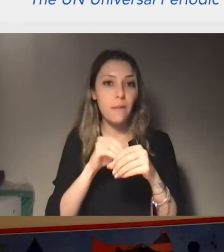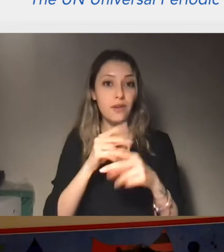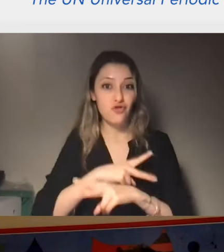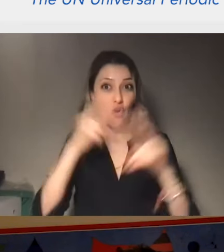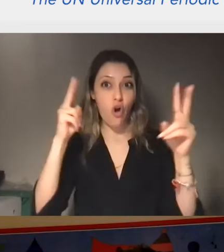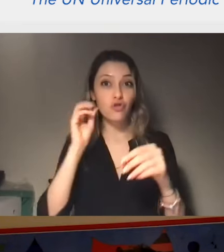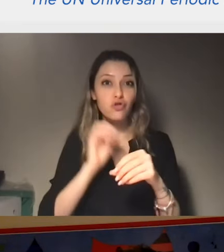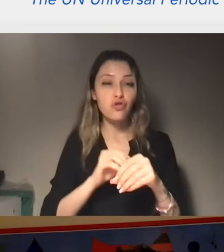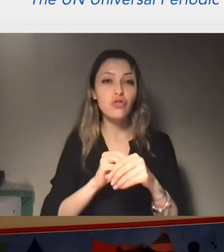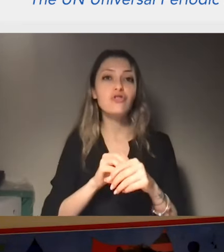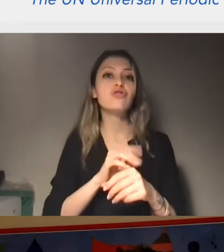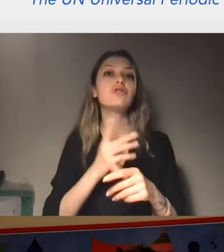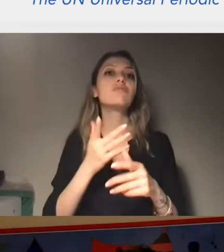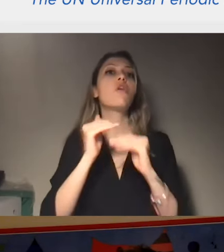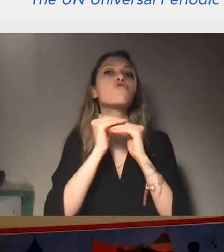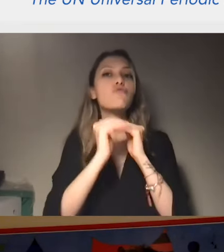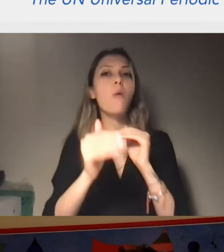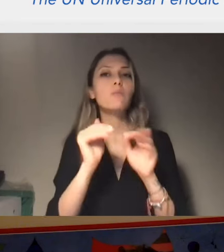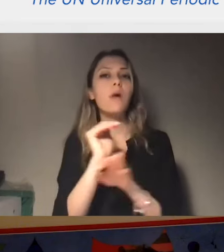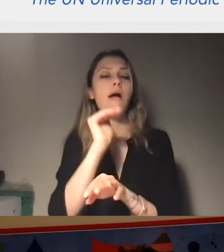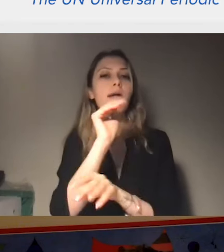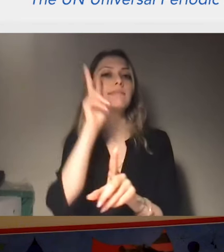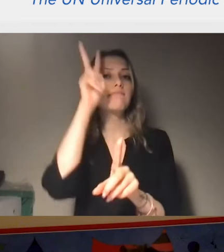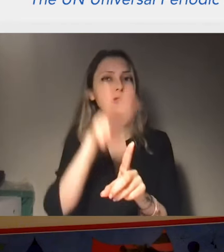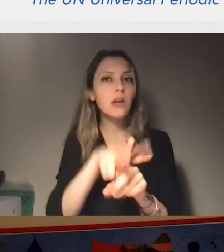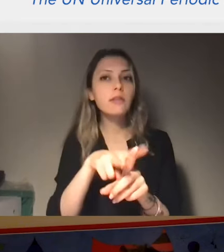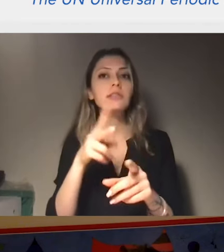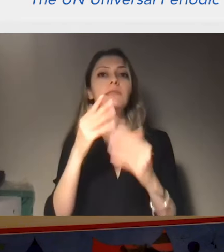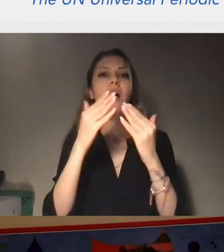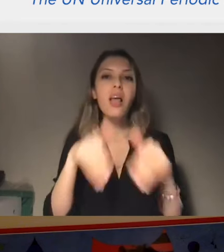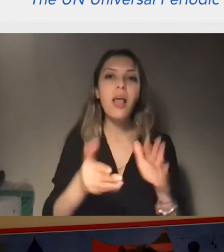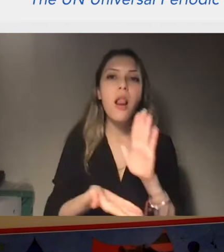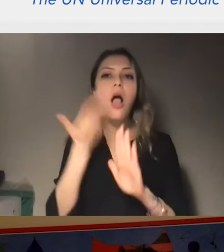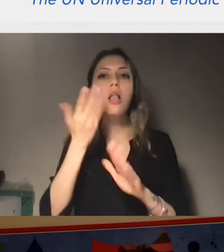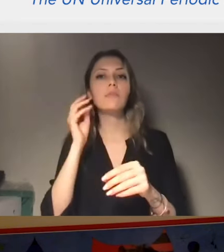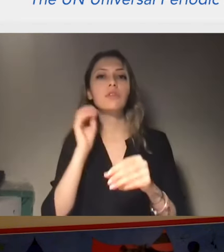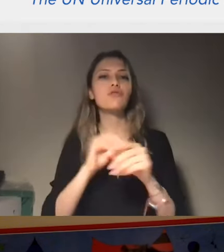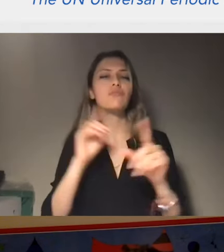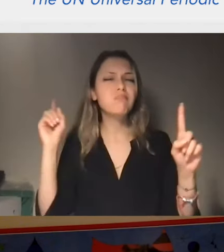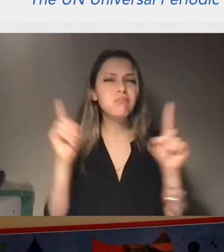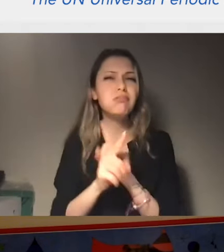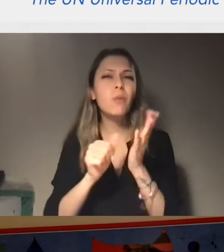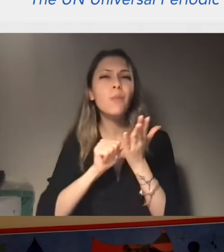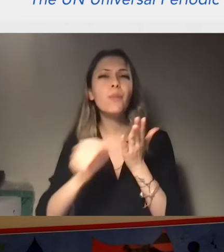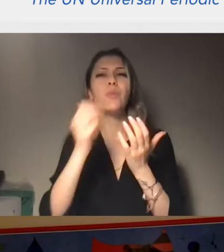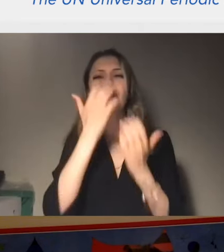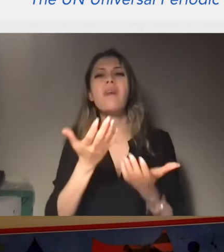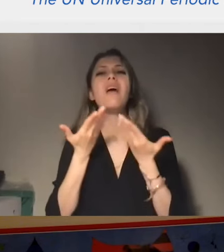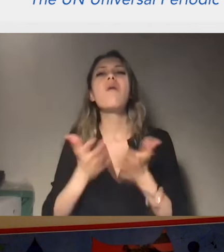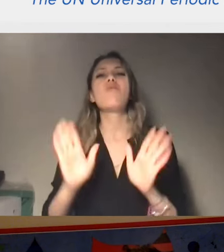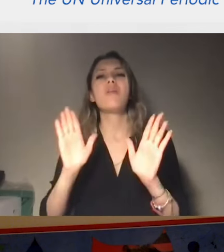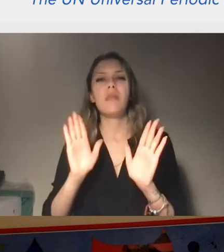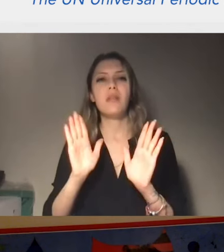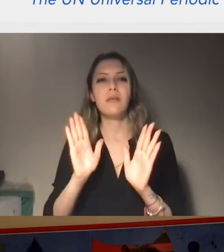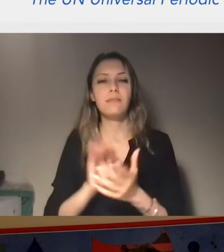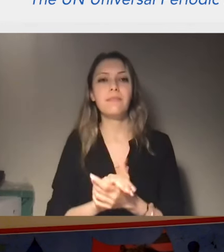işte toplumsal hayata katılımlarının önündeki engellerin kaldırılmasına kadar olan bütün tavsiyeler kayıt altında